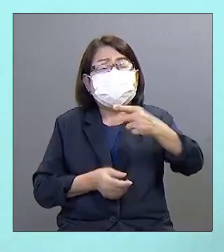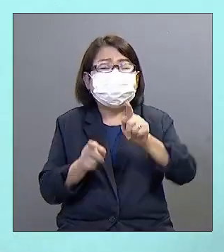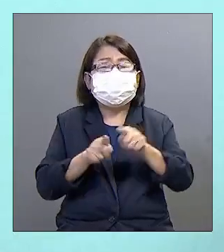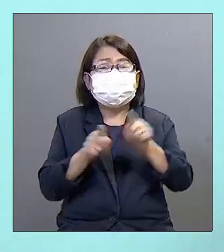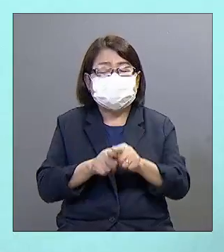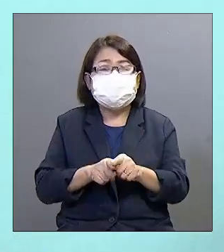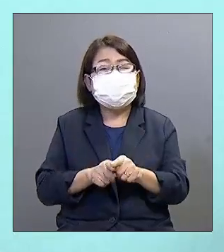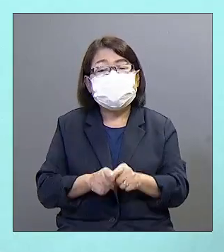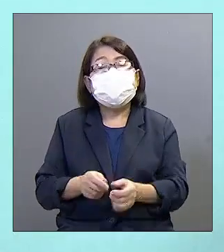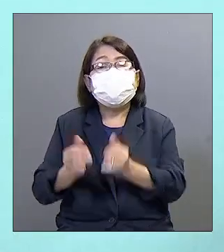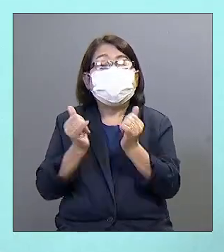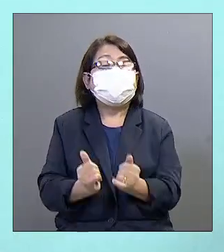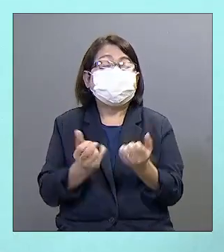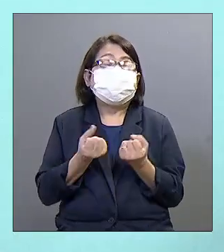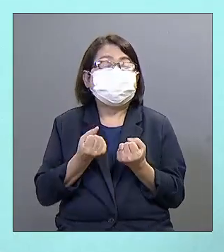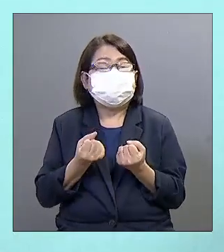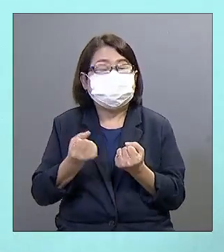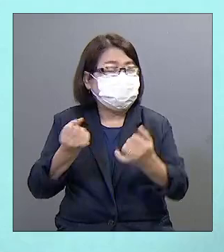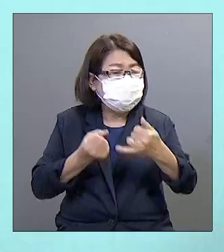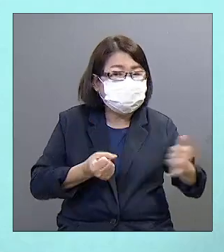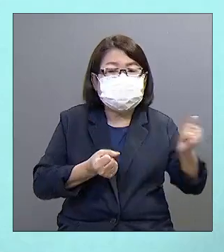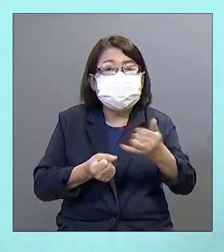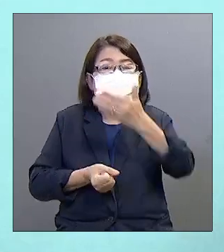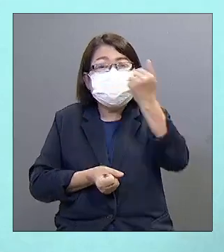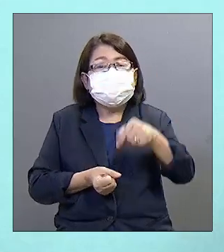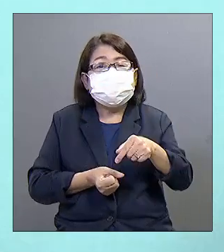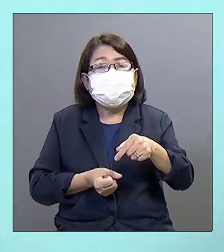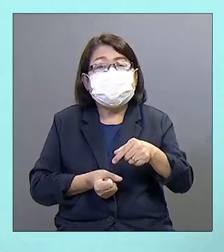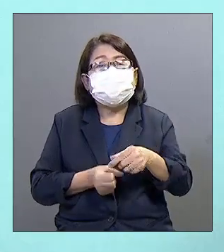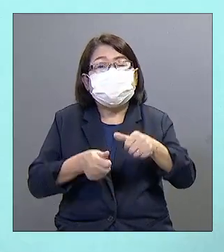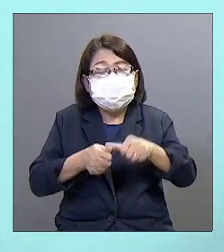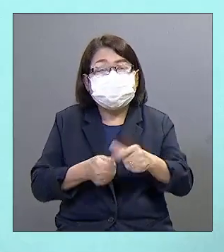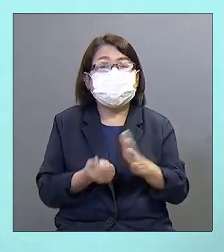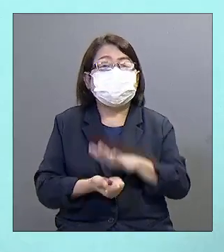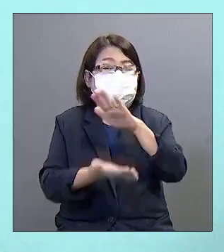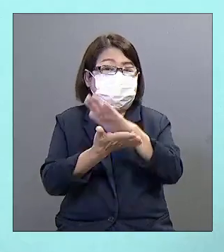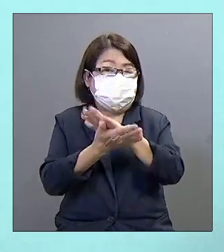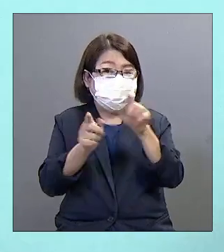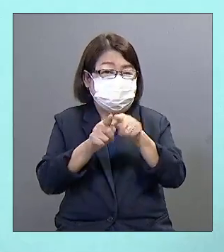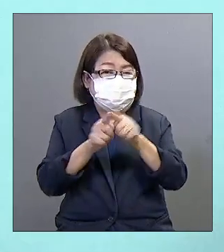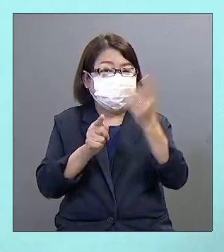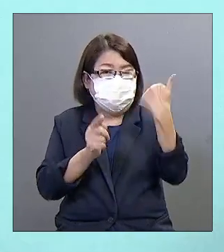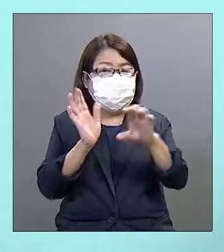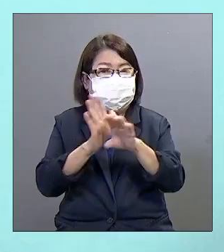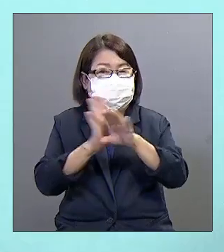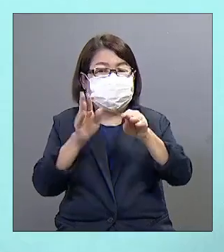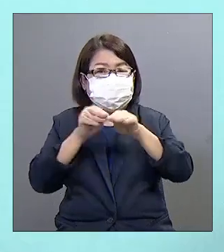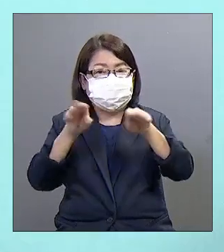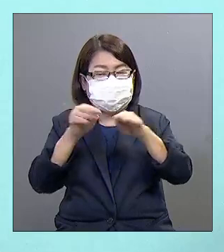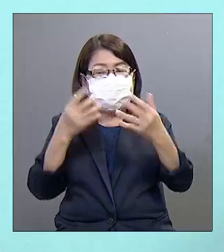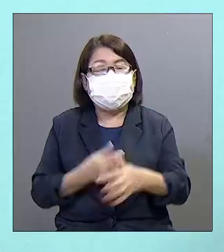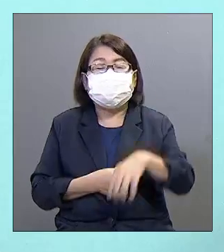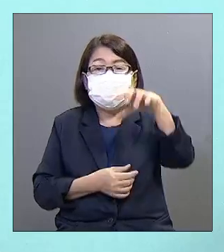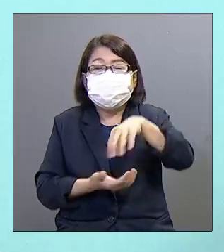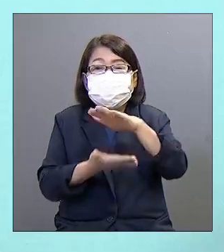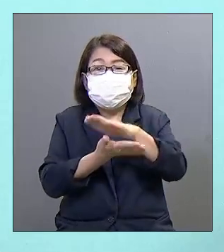คุพุ่แ่เดินทไปไดกนหรอแม้กระทั่งอายัในโงเรีนเองอัี้ชนชมนะเหมือนวนก่อนที่มีแชร์กันในโรงเรีน โร